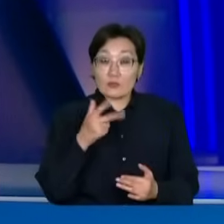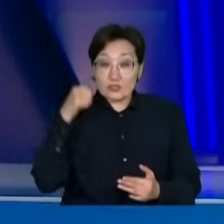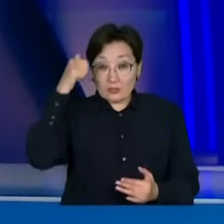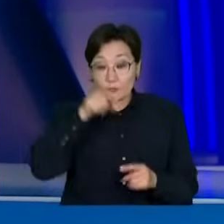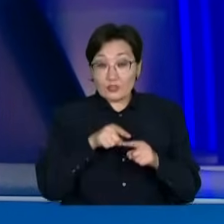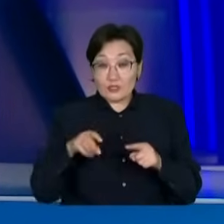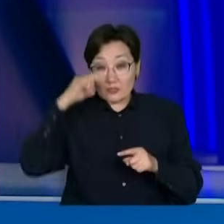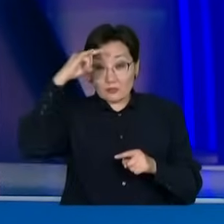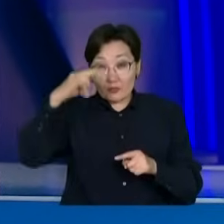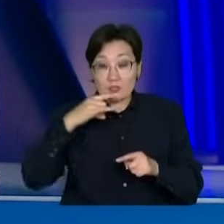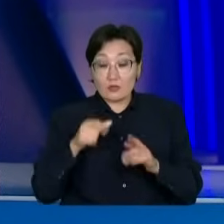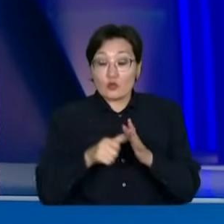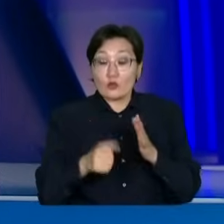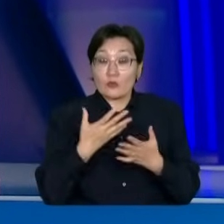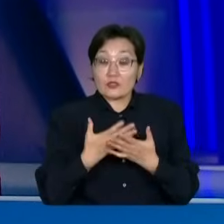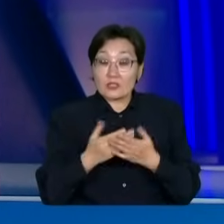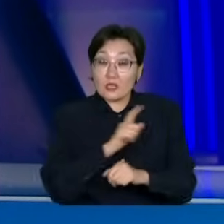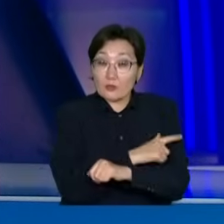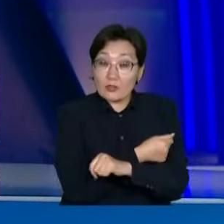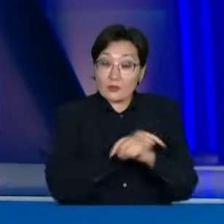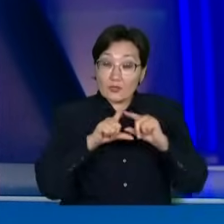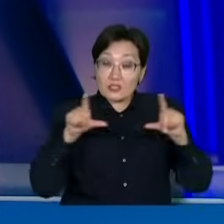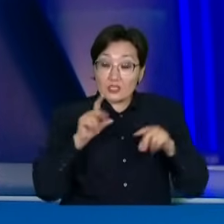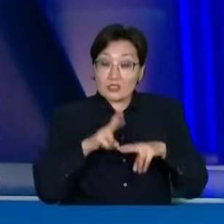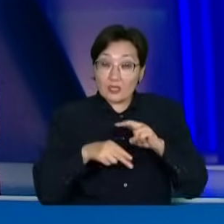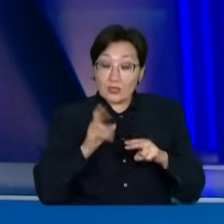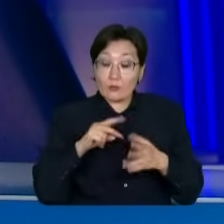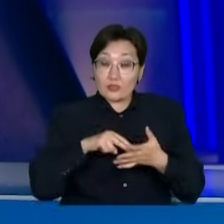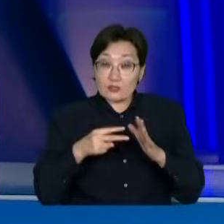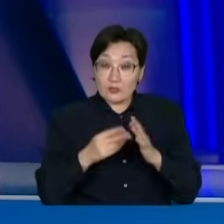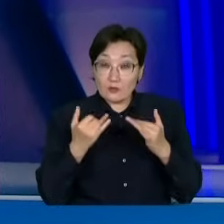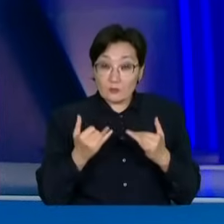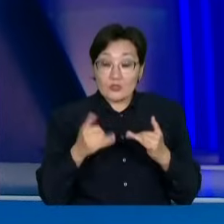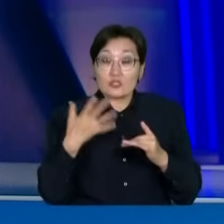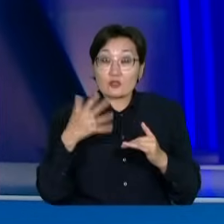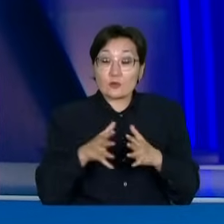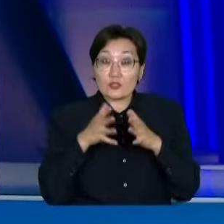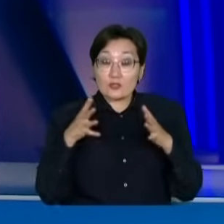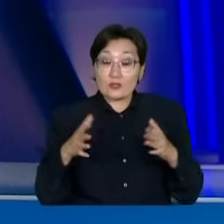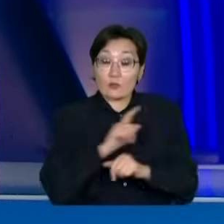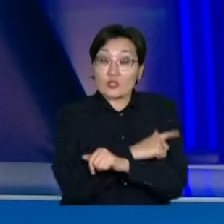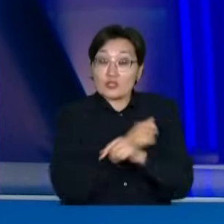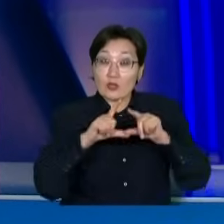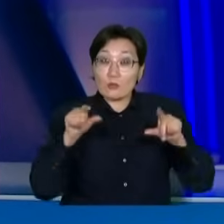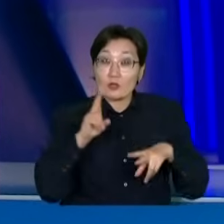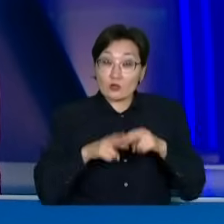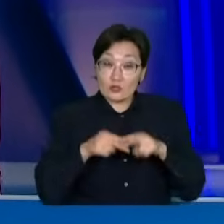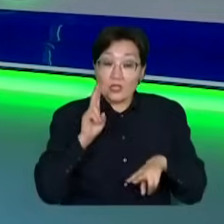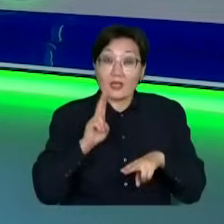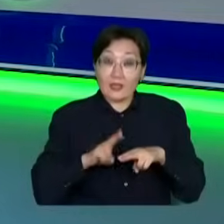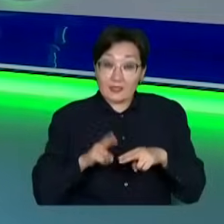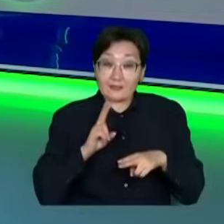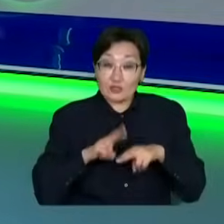жылдың ішінде елде 600-ге жуық медициналық мекеме салынады. Қазірдің өзінде 50-ден көп ғимараттың құрылысы аяқталған